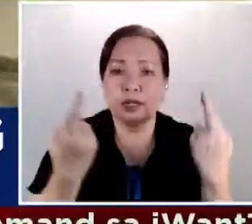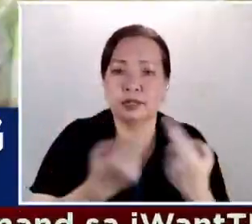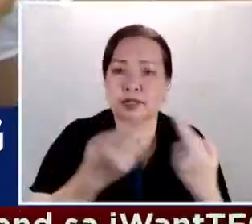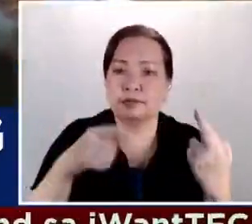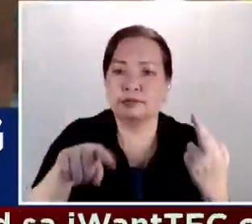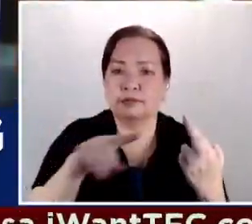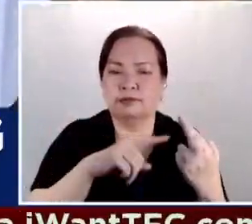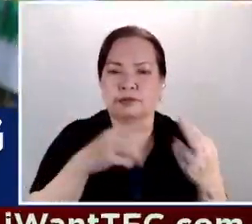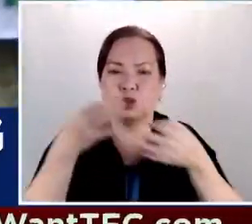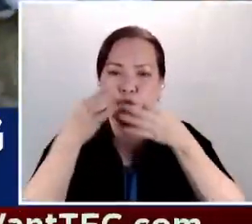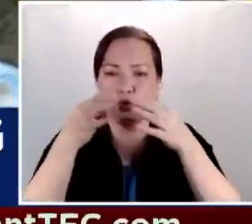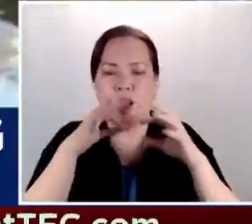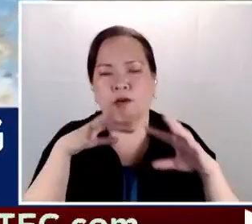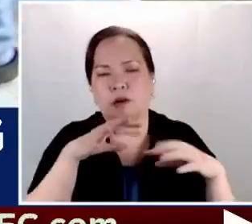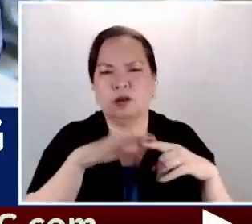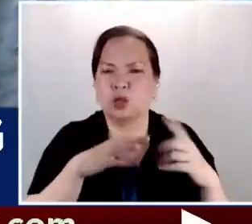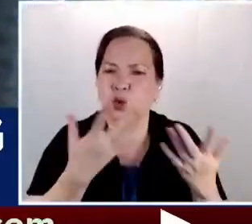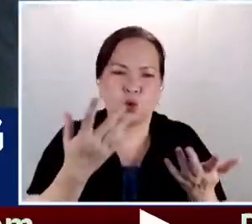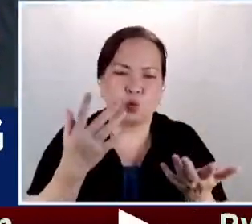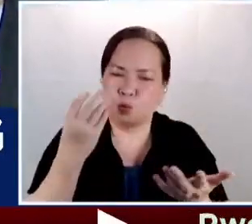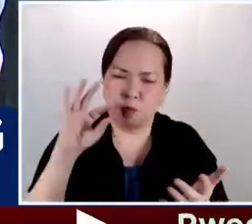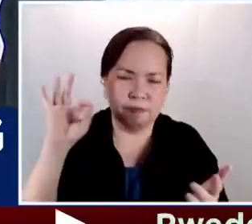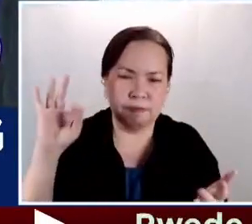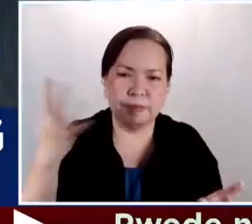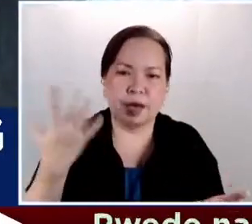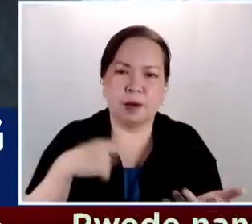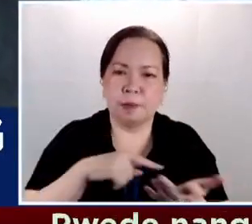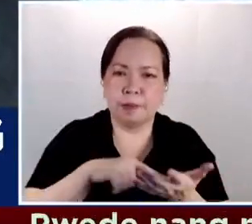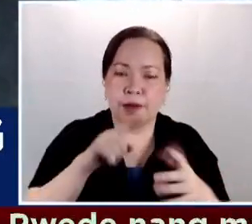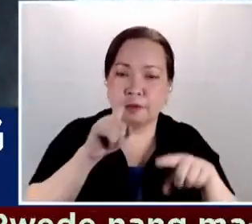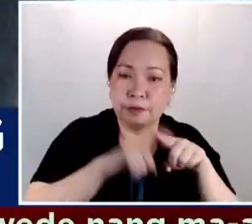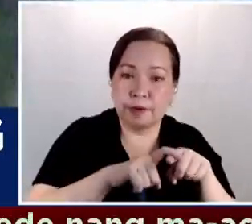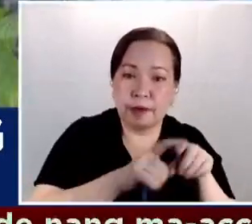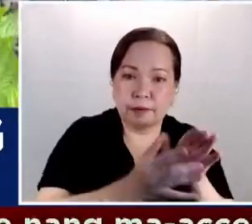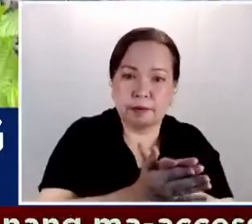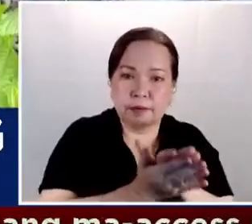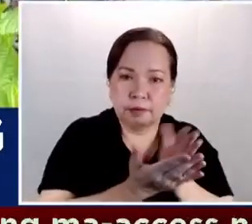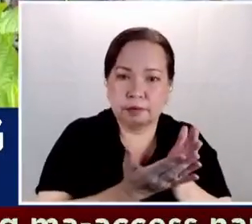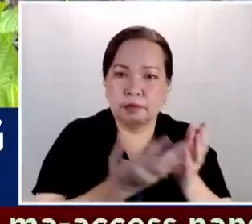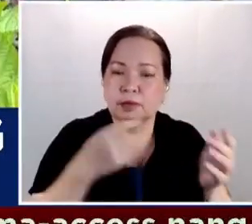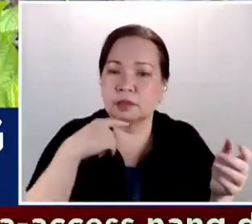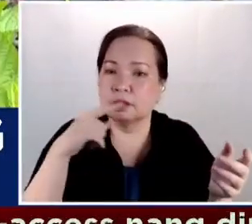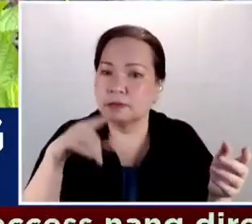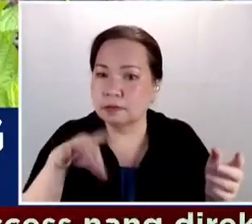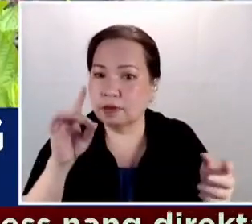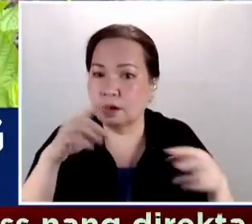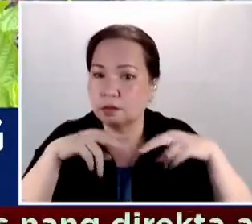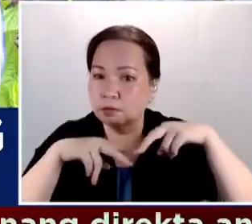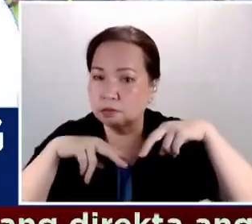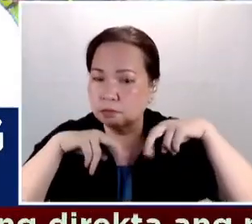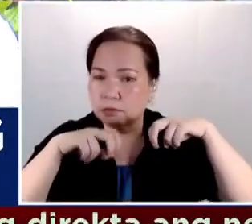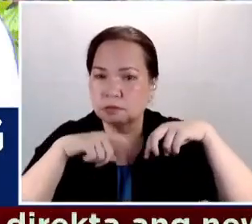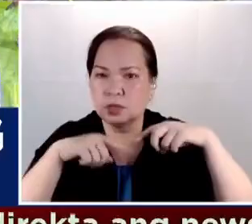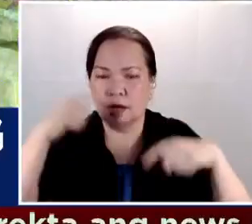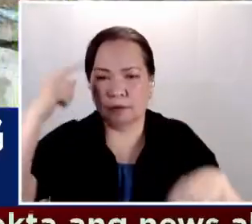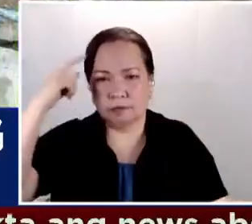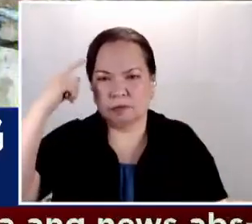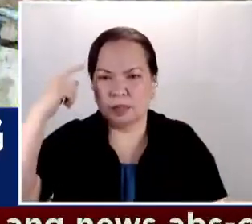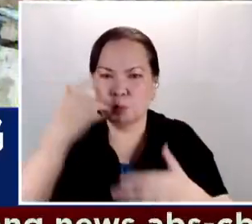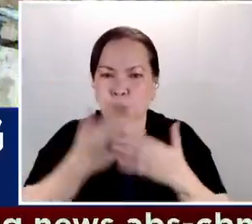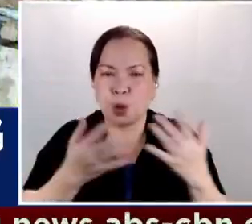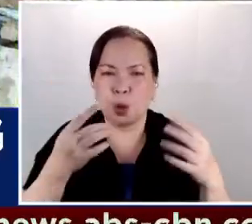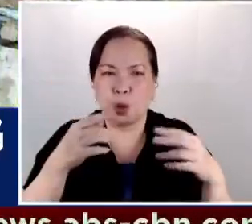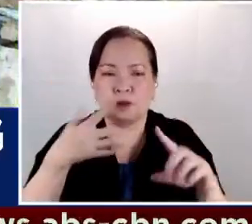nicho. Sa mga naunang nahukay ng Project Arise, lumalabas na may mga tama ng bala ng baril sa ulo ng mga biktima.